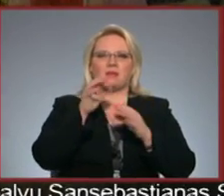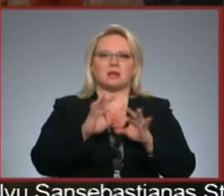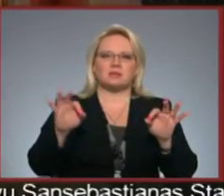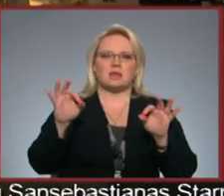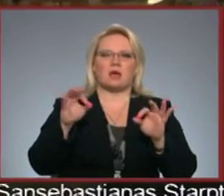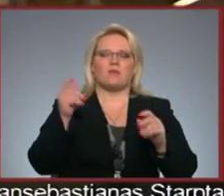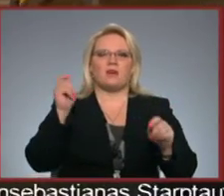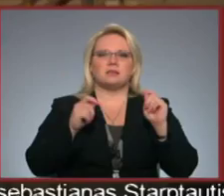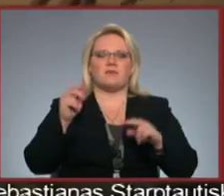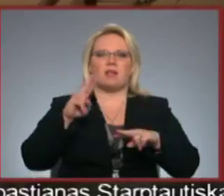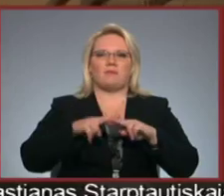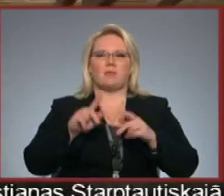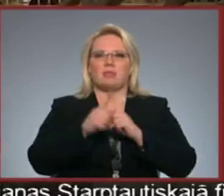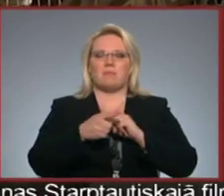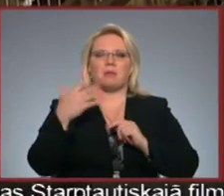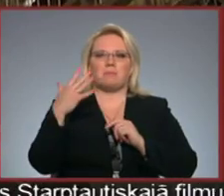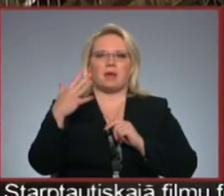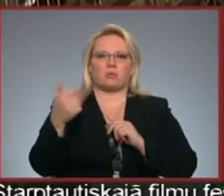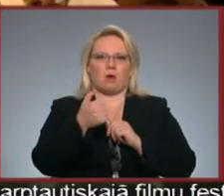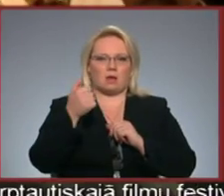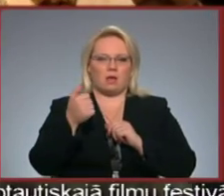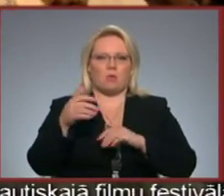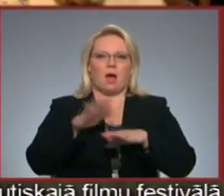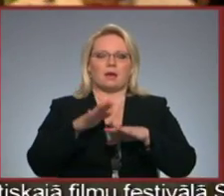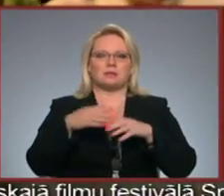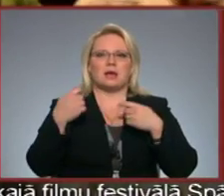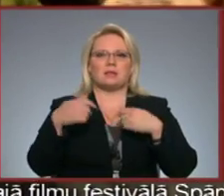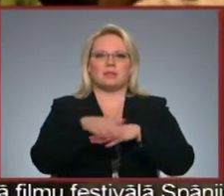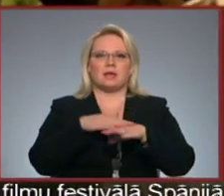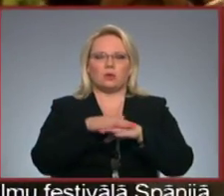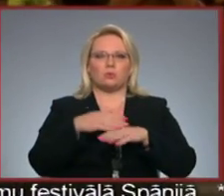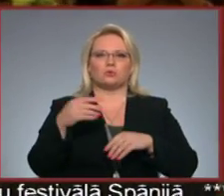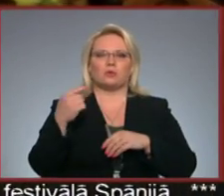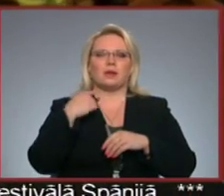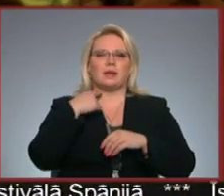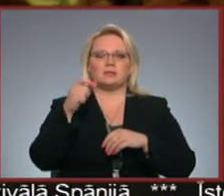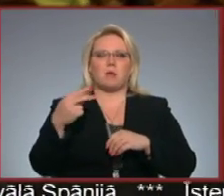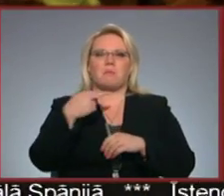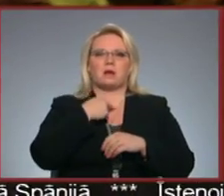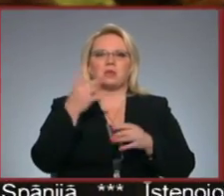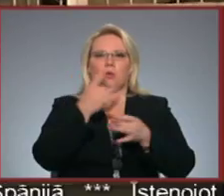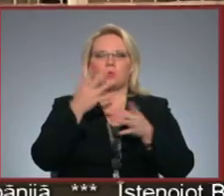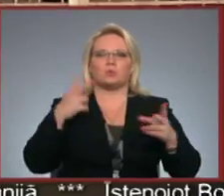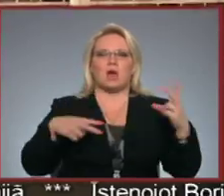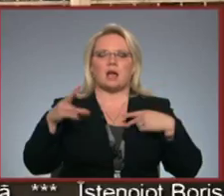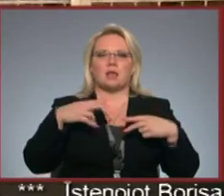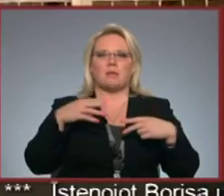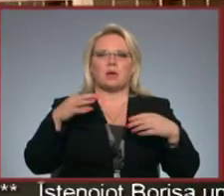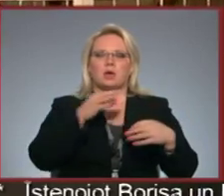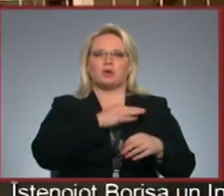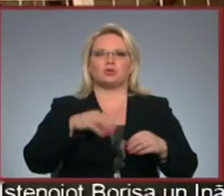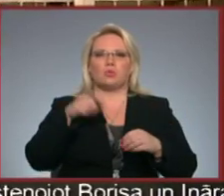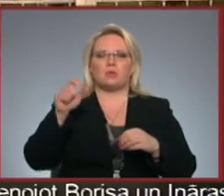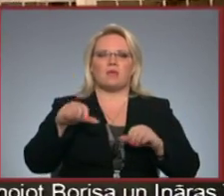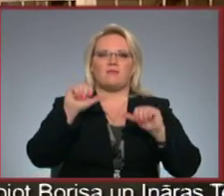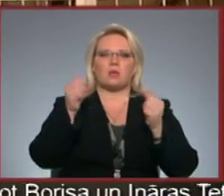atklāšanas vieta nemainīgi jau piekto gadu. Āgenskalna tirgus, kurā rīdziniekus pirmdienas gaitās pārsteidz Kultūras akadēmijas studentu dziedātās dziesmas ar